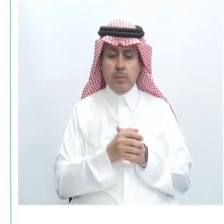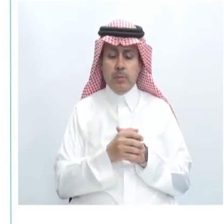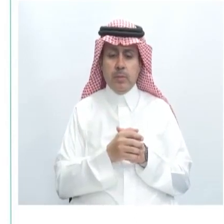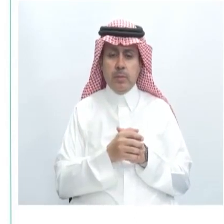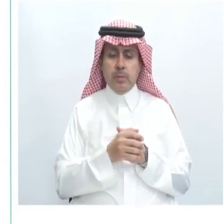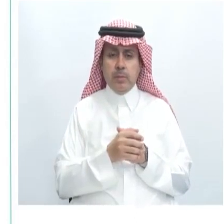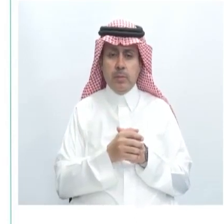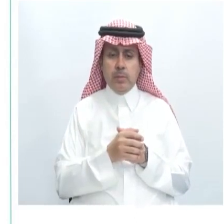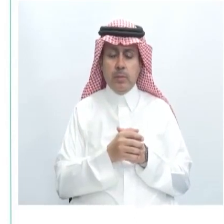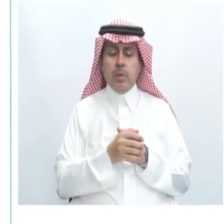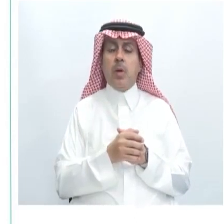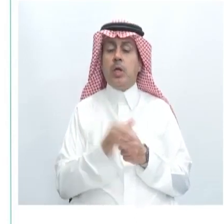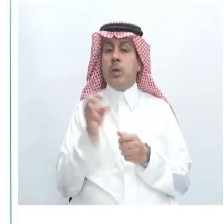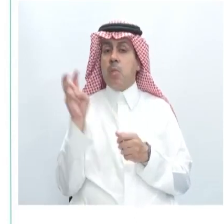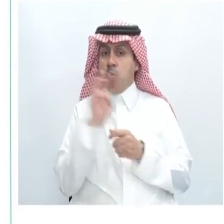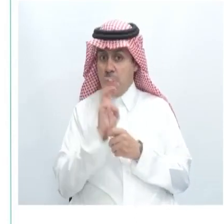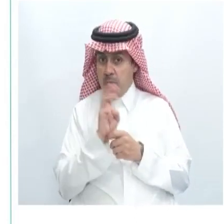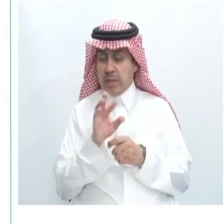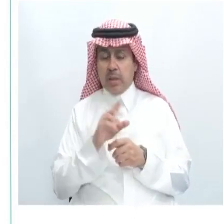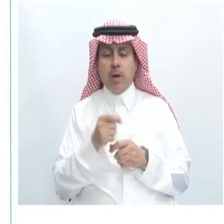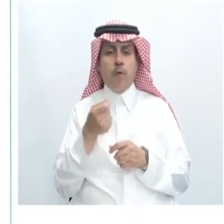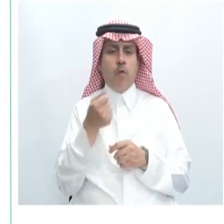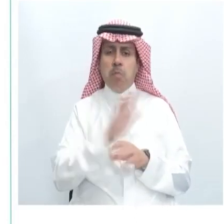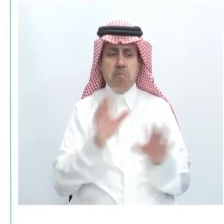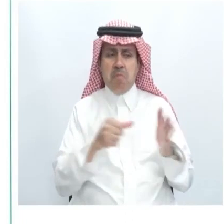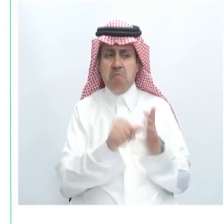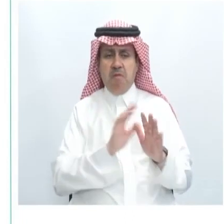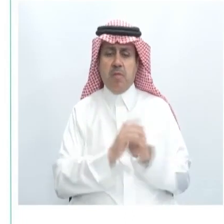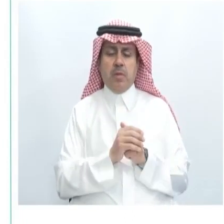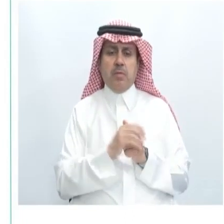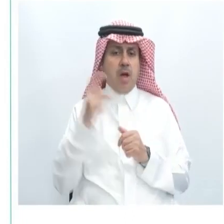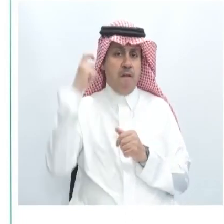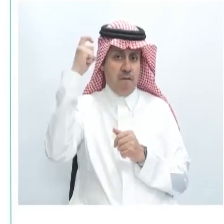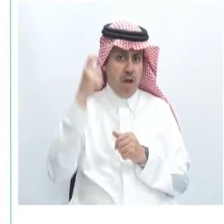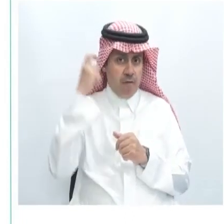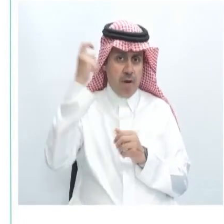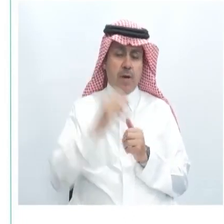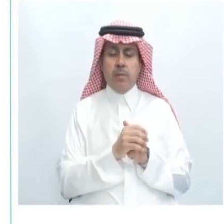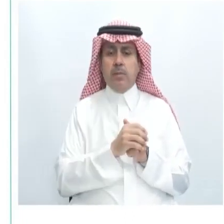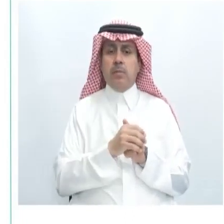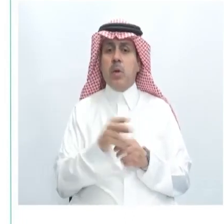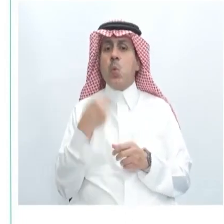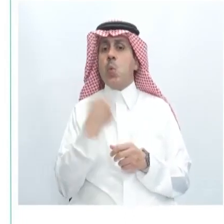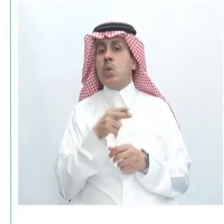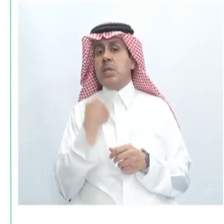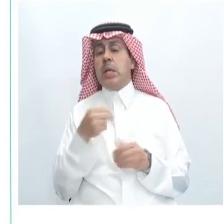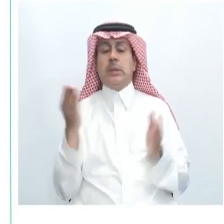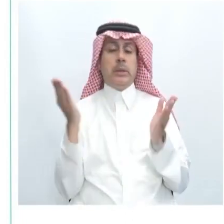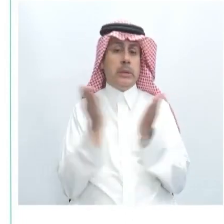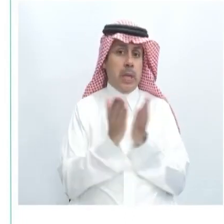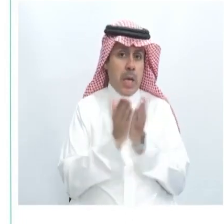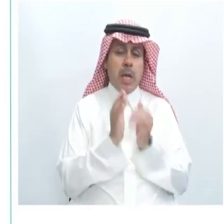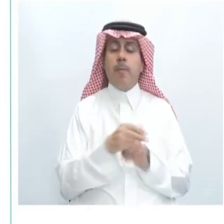منظمات غير ربحيه او حتى مثلا ما يقدم من افكار مثلا او تسويق لافكار من قبل مثل الوزاره التعليم وزاره الصحه